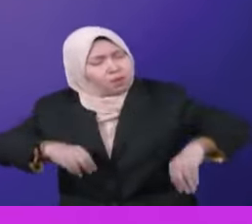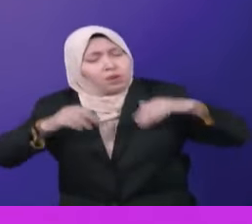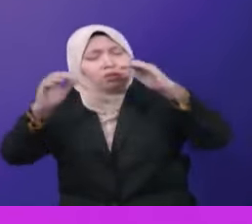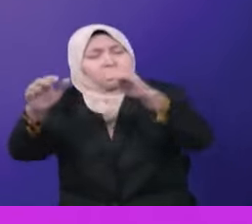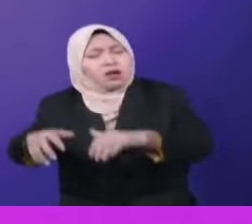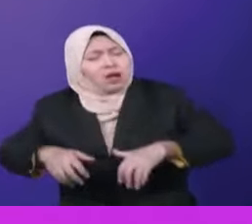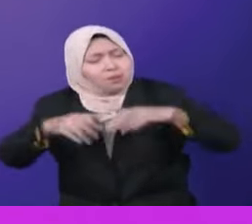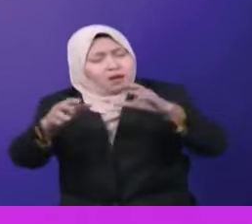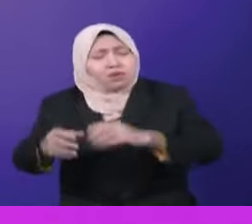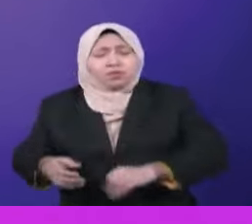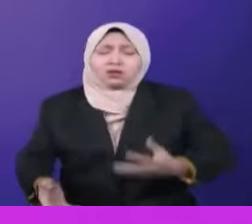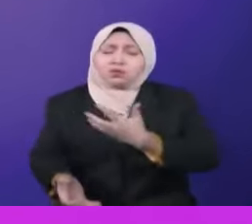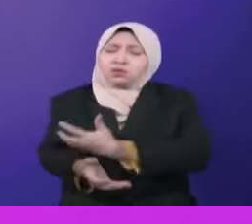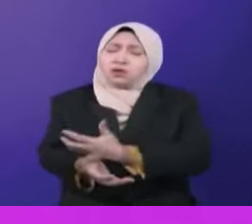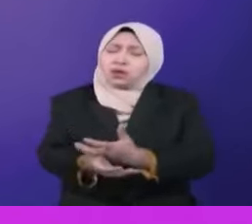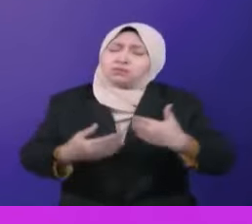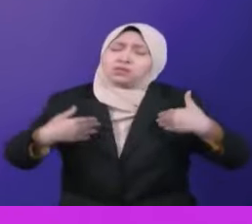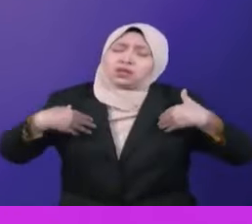ويهلك الحرث